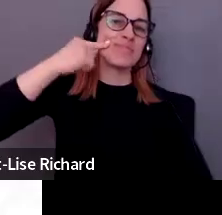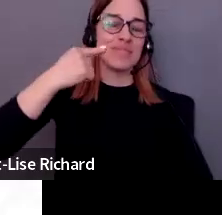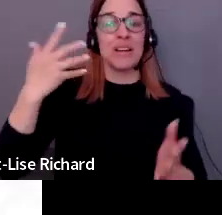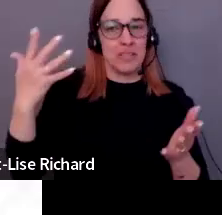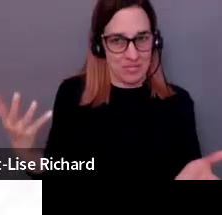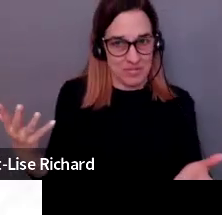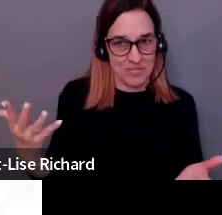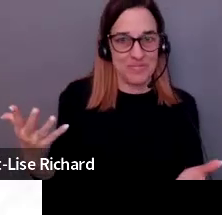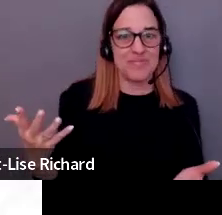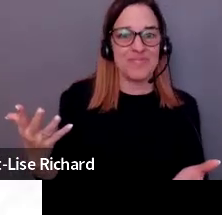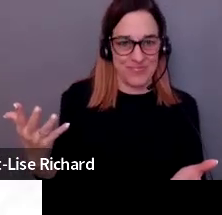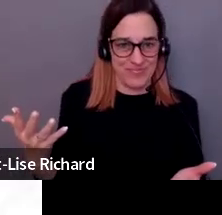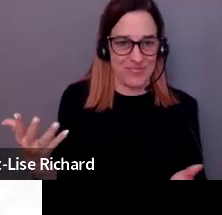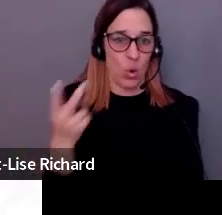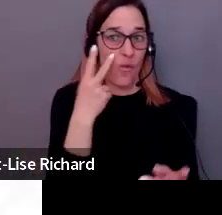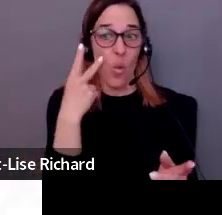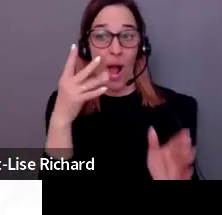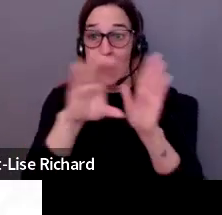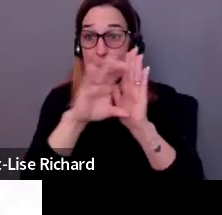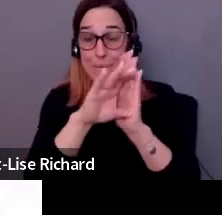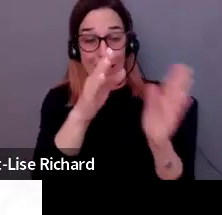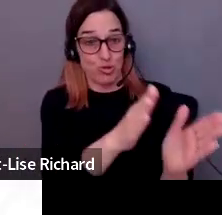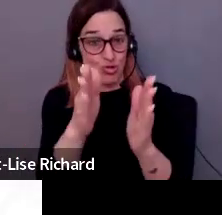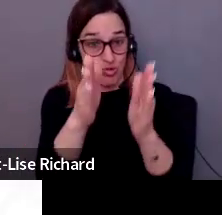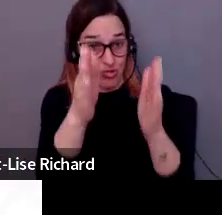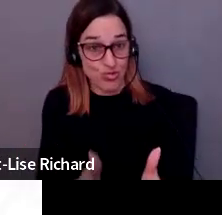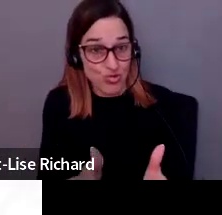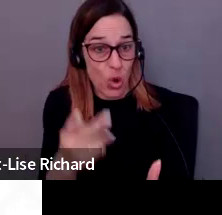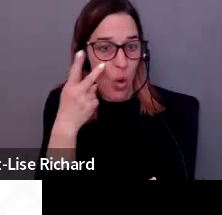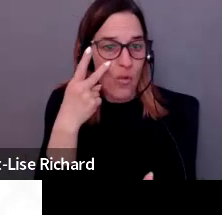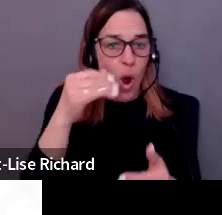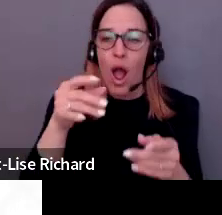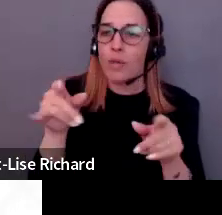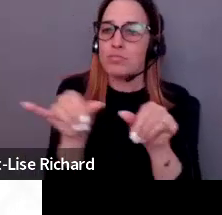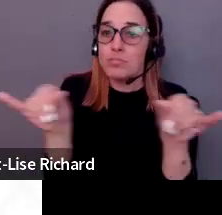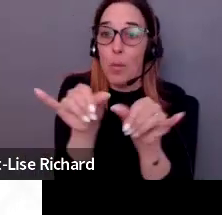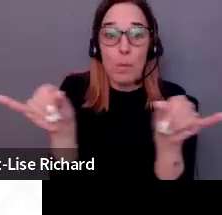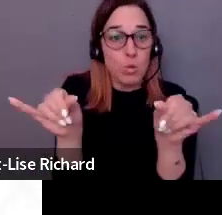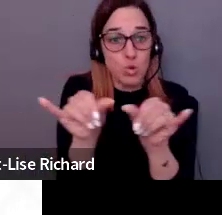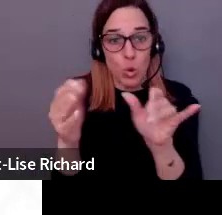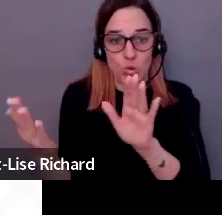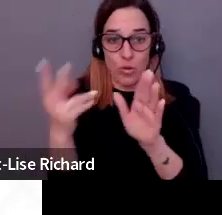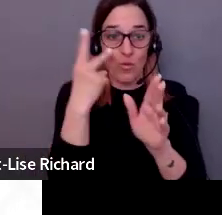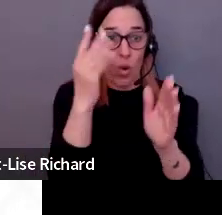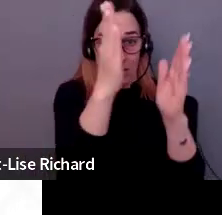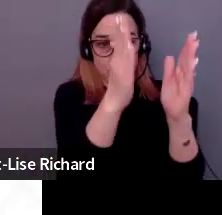comme vous voyez là, sur le côté. On a toutes les mensurations de Marilyn sur le côté.